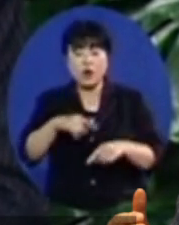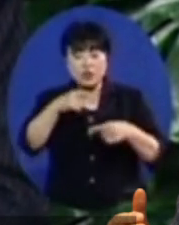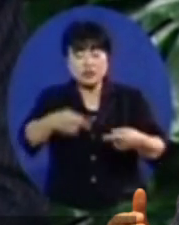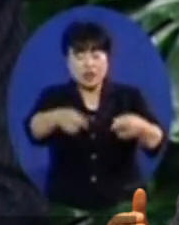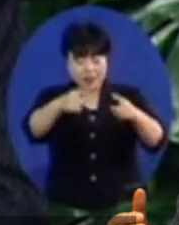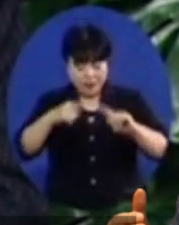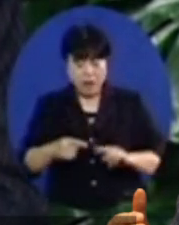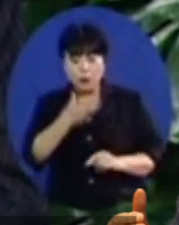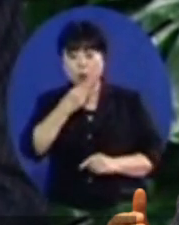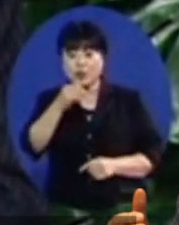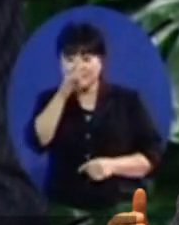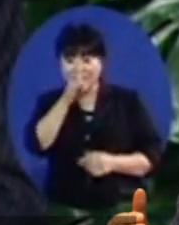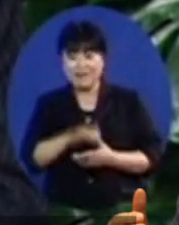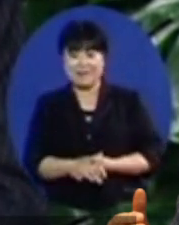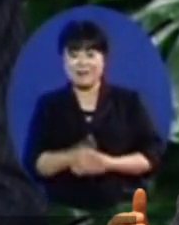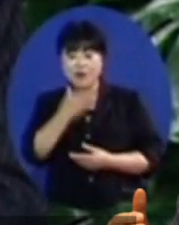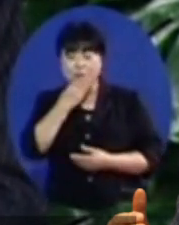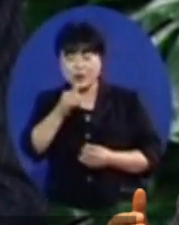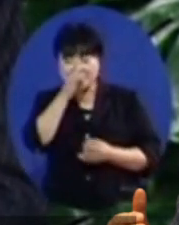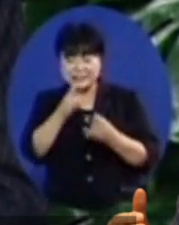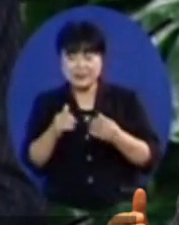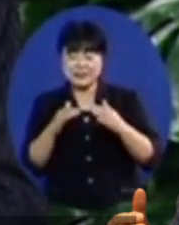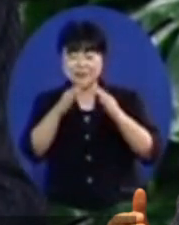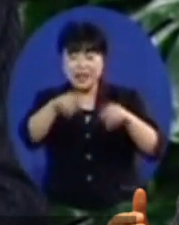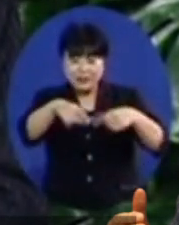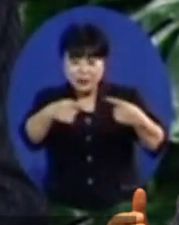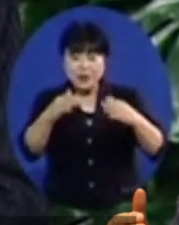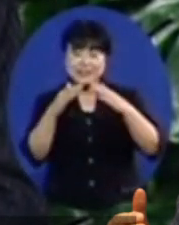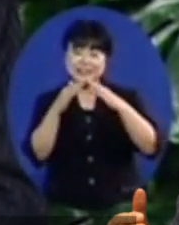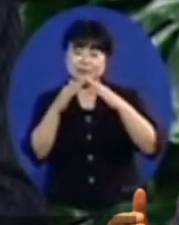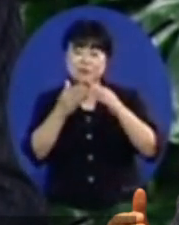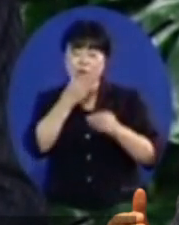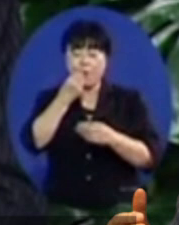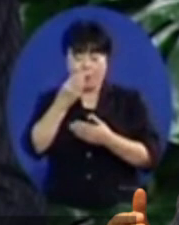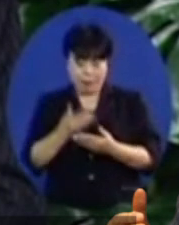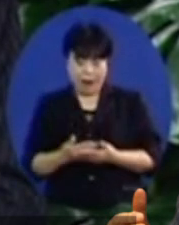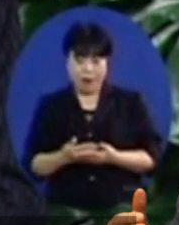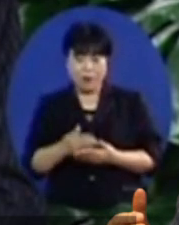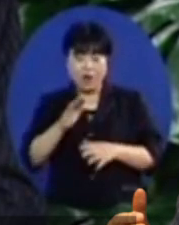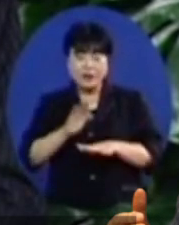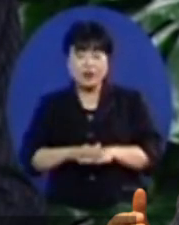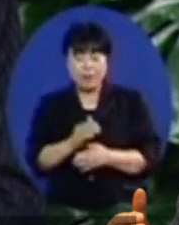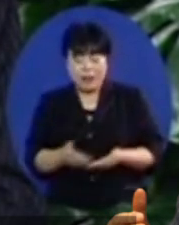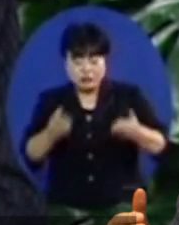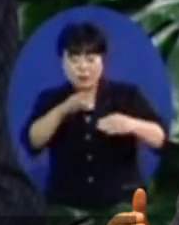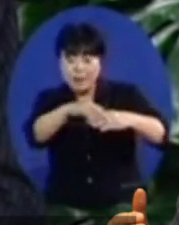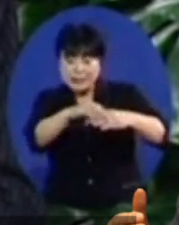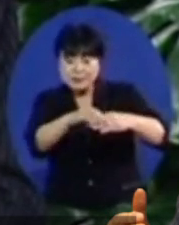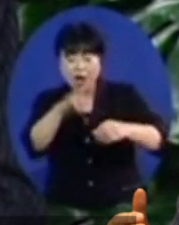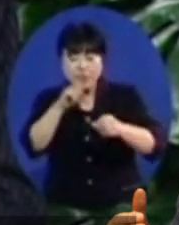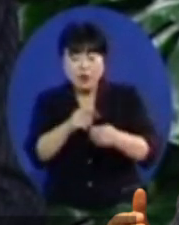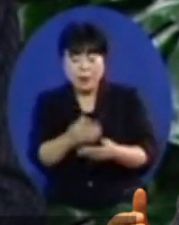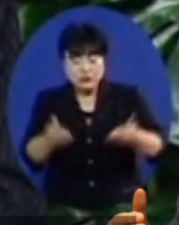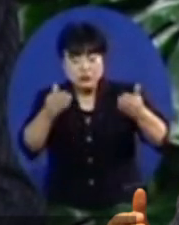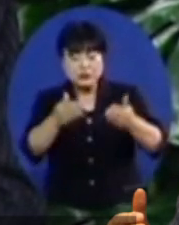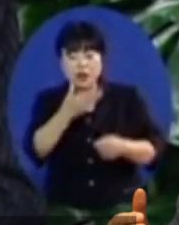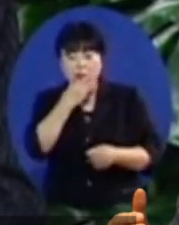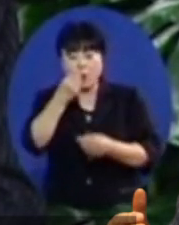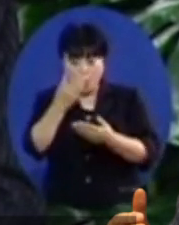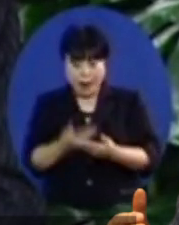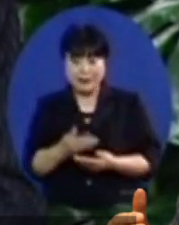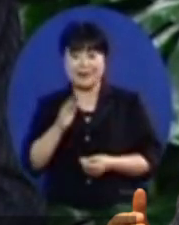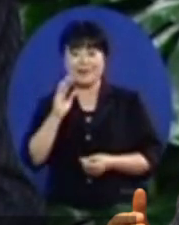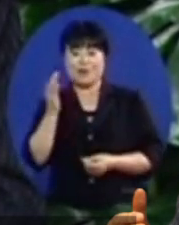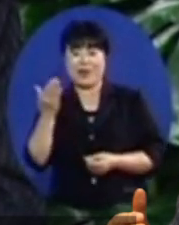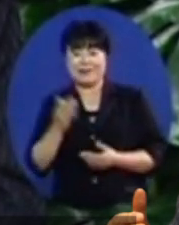있는 것입니다. 복 있는 사람이 집에 들어오면 집이 복을 받고 떡반죽 그릇을 만지면 떡반죽 그릇이